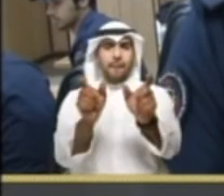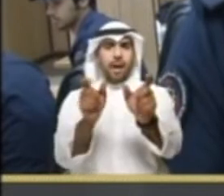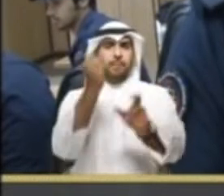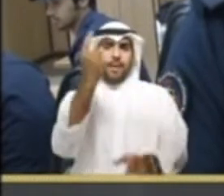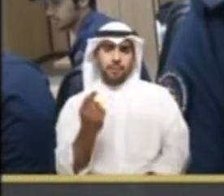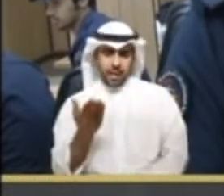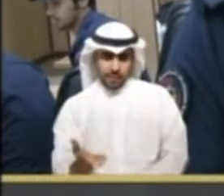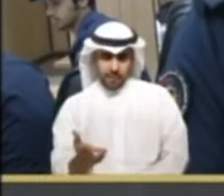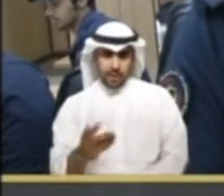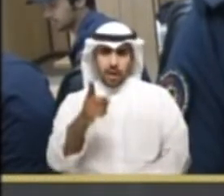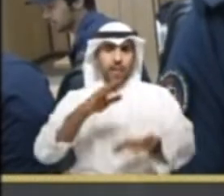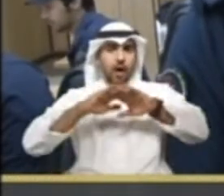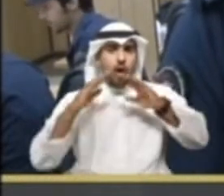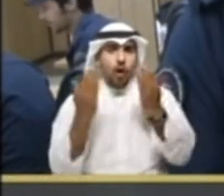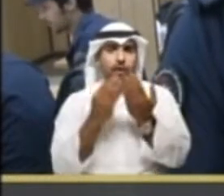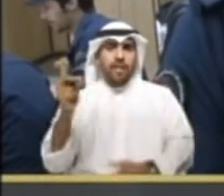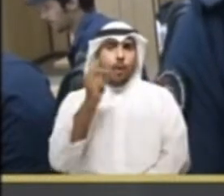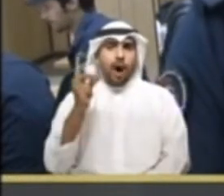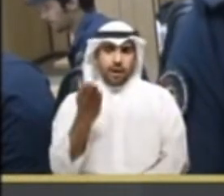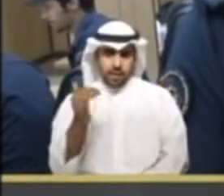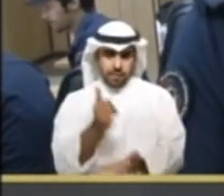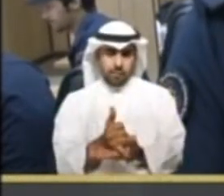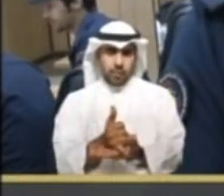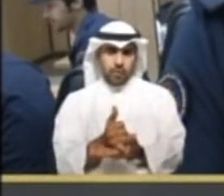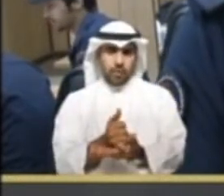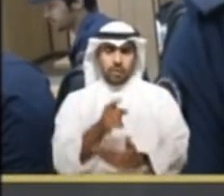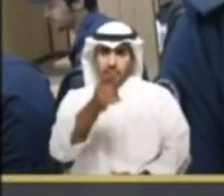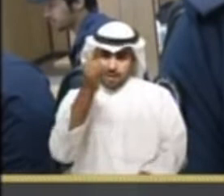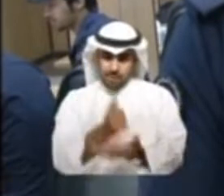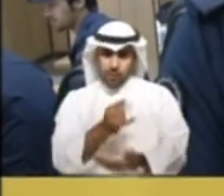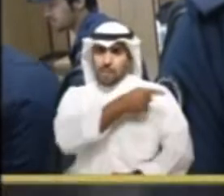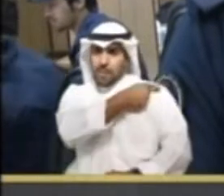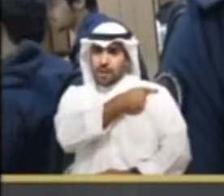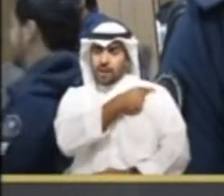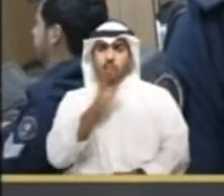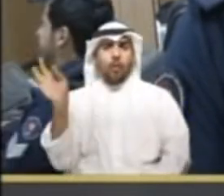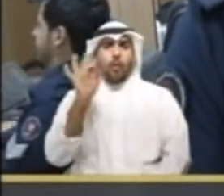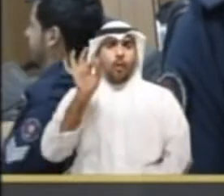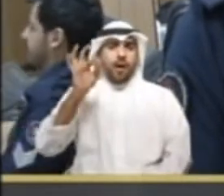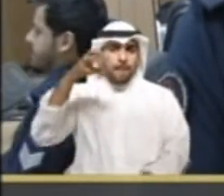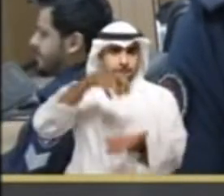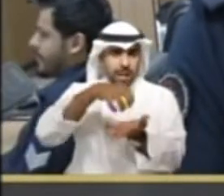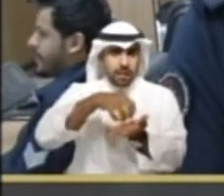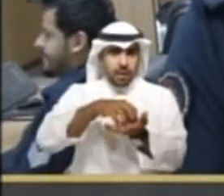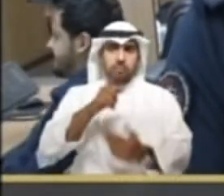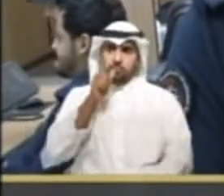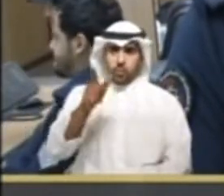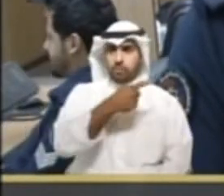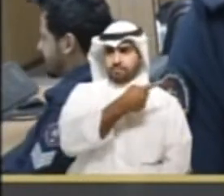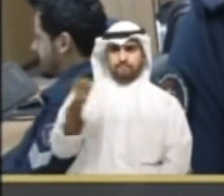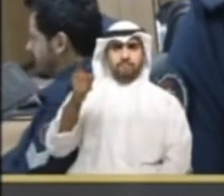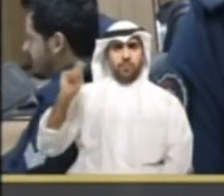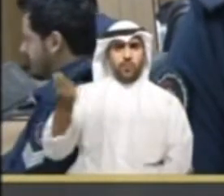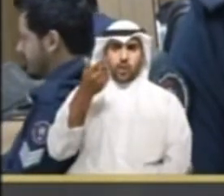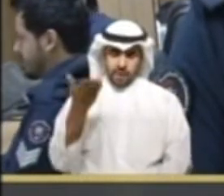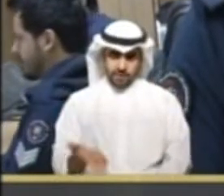في استقبال بلاغات وتوجيه المراكز على تم الاستعداد. عندنا فحص دوري